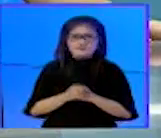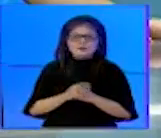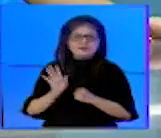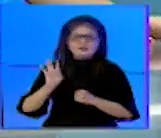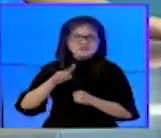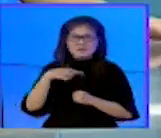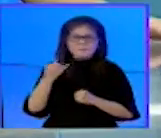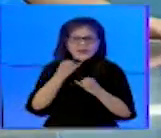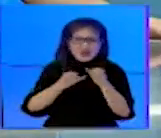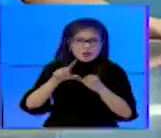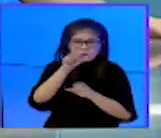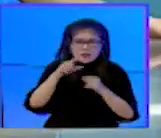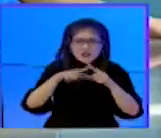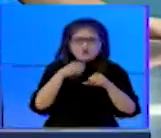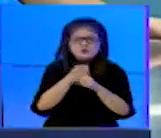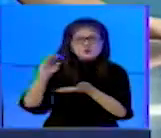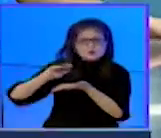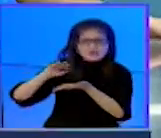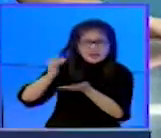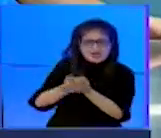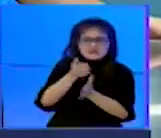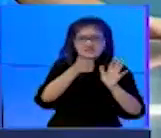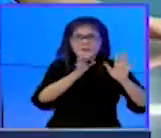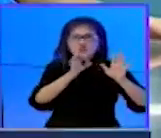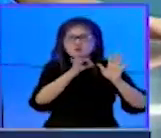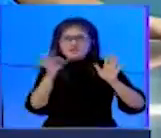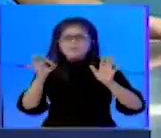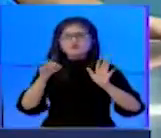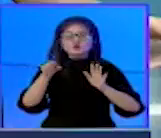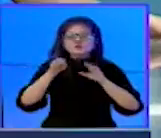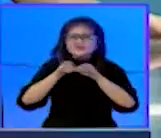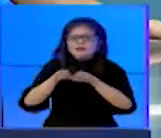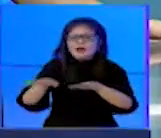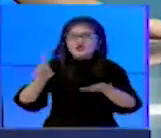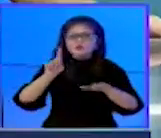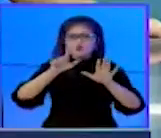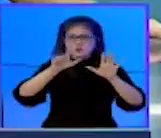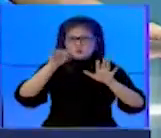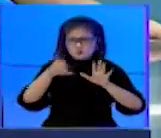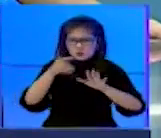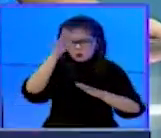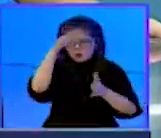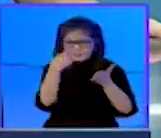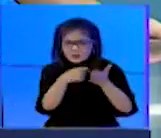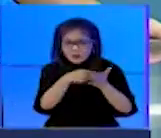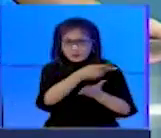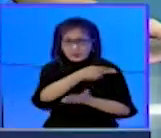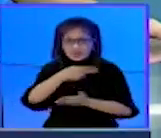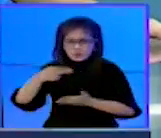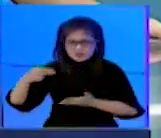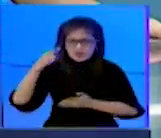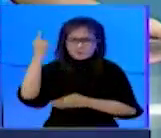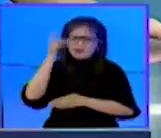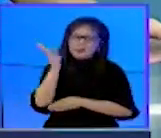Pemirsa, tidak sampai akhir bulan Agustus, subsidi gaji sebesar Rp600.000 akan dicairkan kepada lebih dari 7 juta karyawan di Indonesia. Pemerintah beralasan